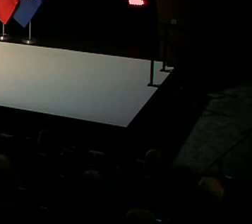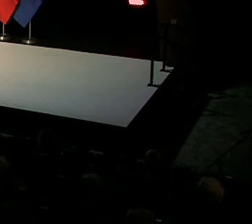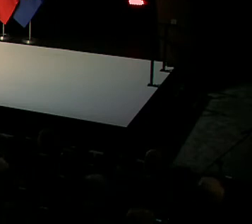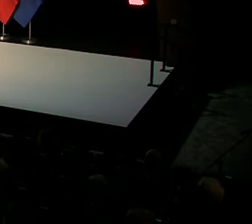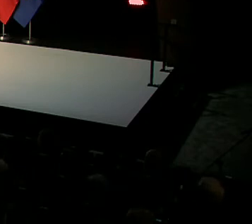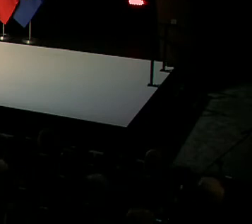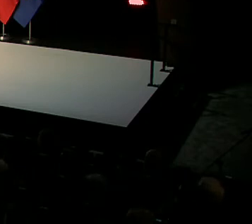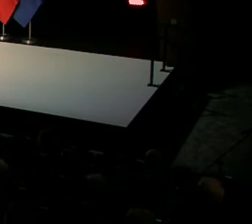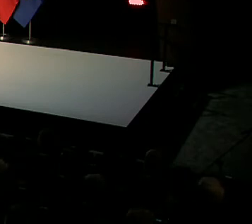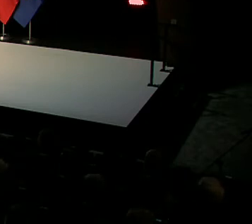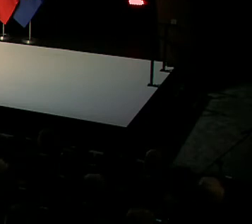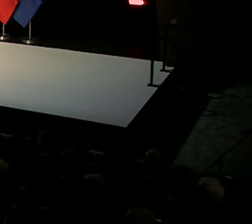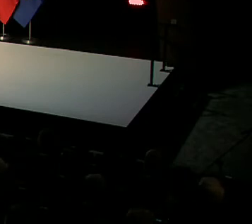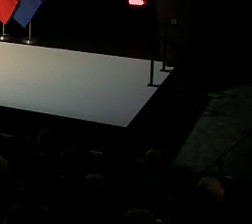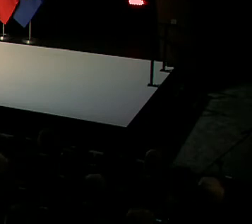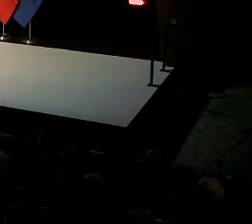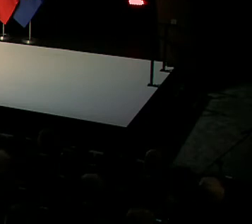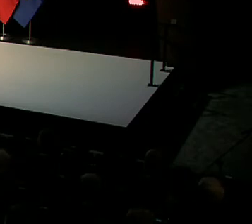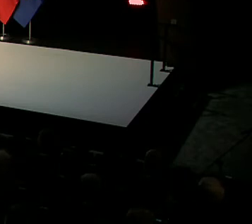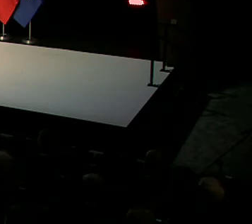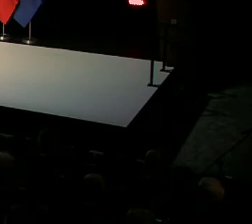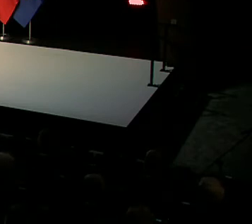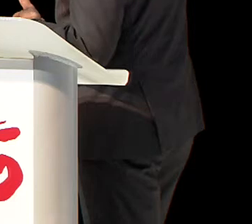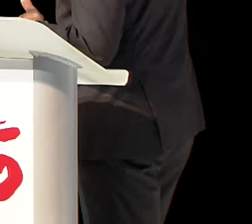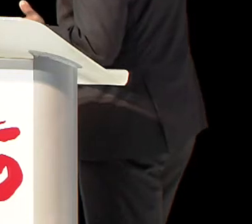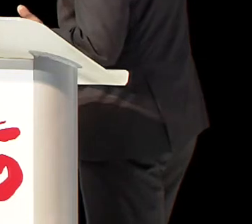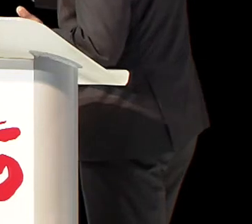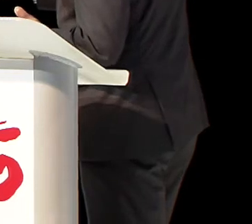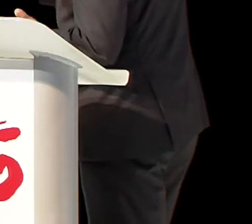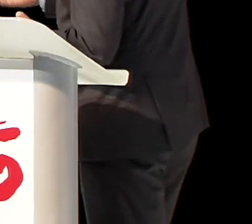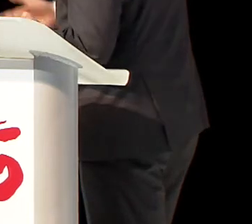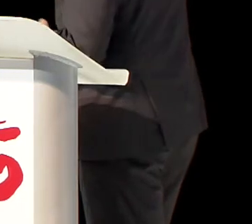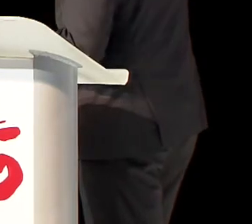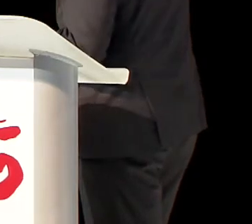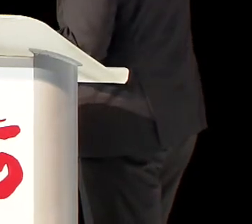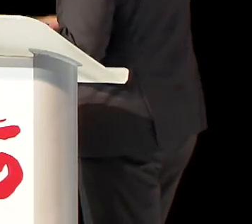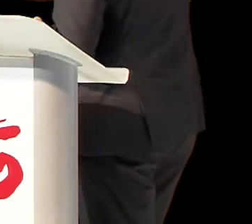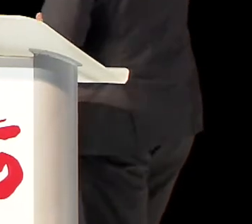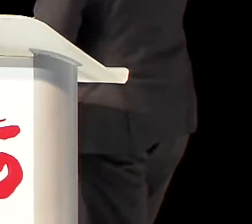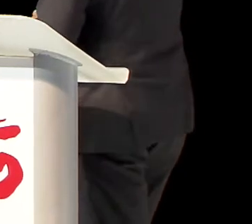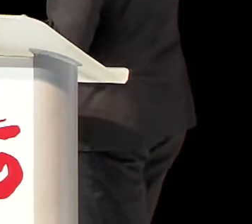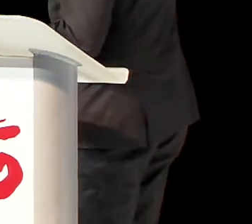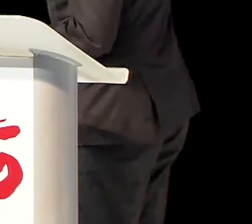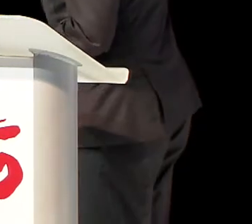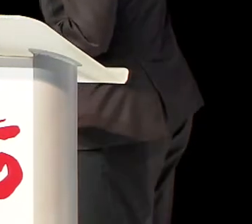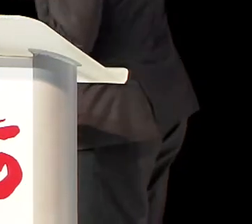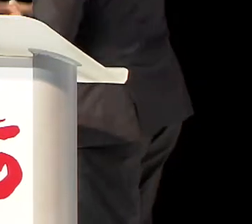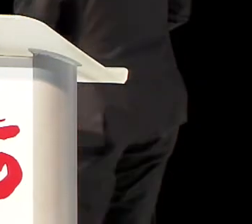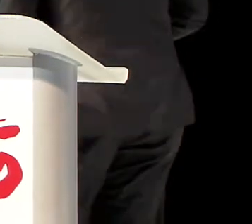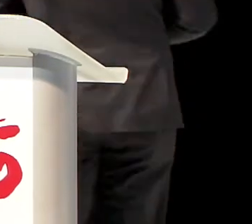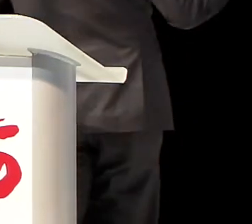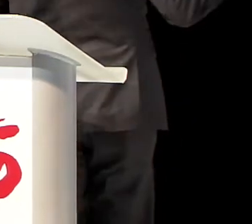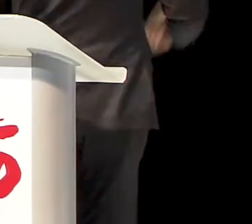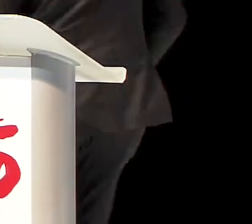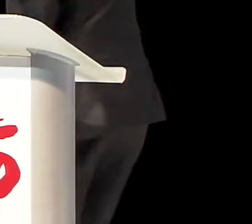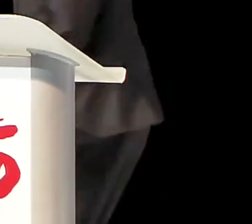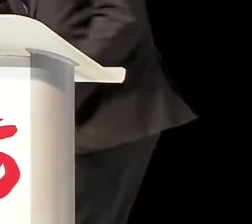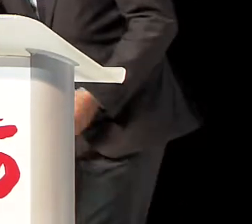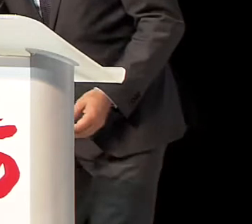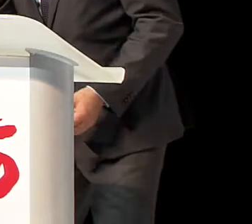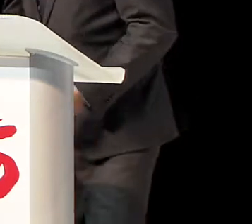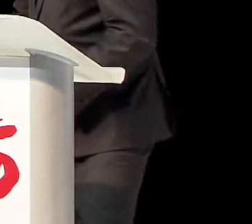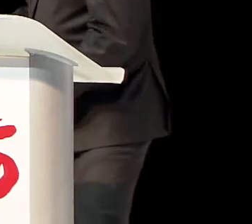dem Bürgermeister soll ich Ihnen herzliche Grüße überbringen, dass wir Ihnen eine Urkunde überreichen, einmal an Frau Dulkiewicz und einmal an Herrn